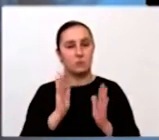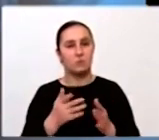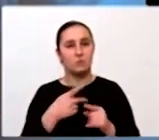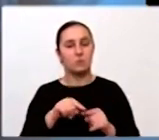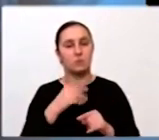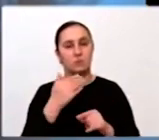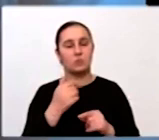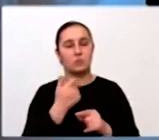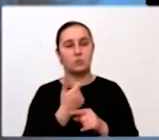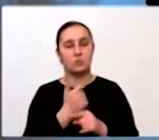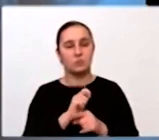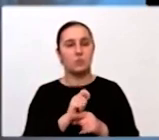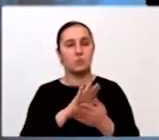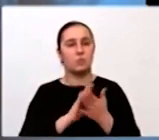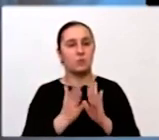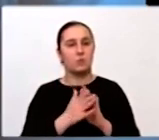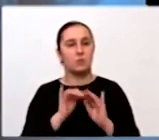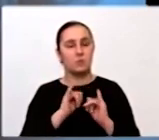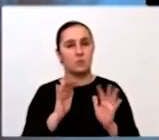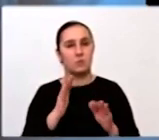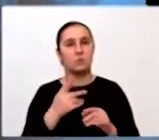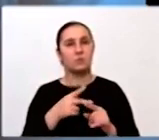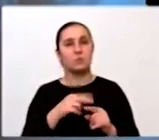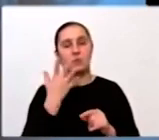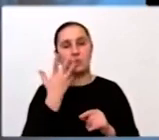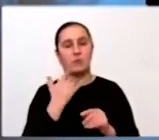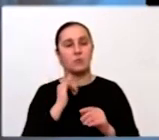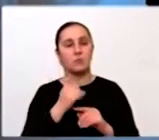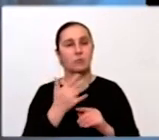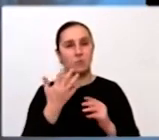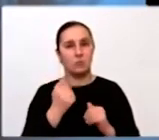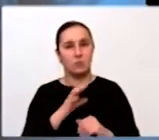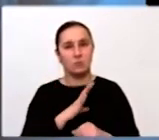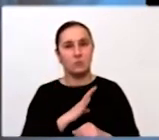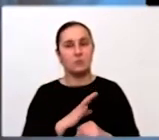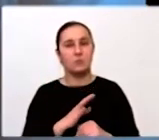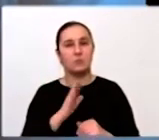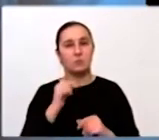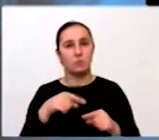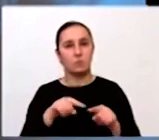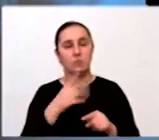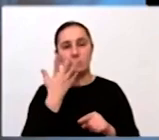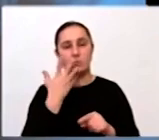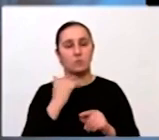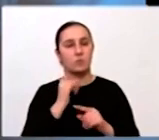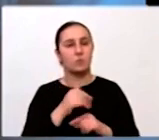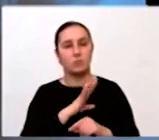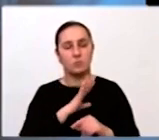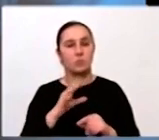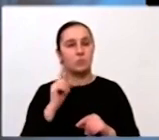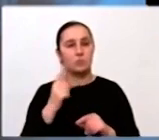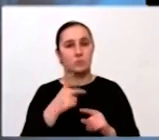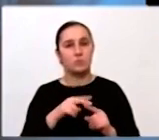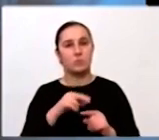bu sizga juda ham qulaylik yaratadi. Demak, rang quyib olamiz. Bu yerda rang quyilmadi,